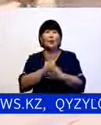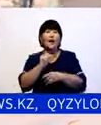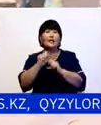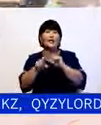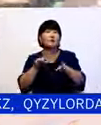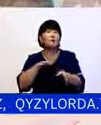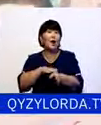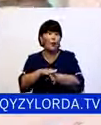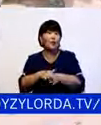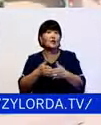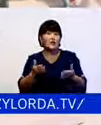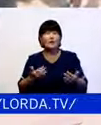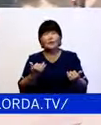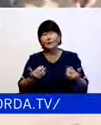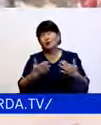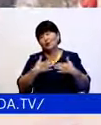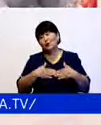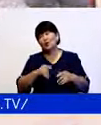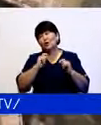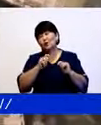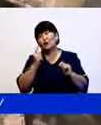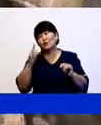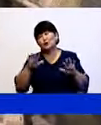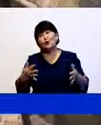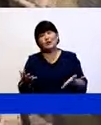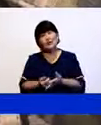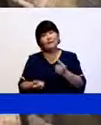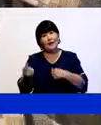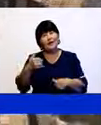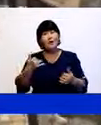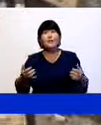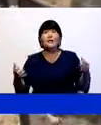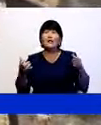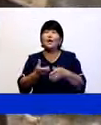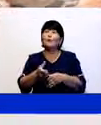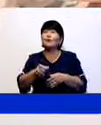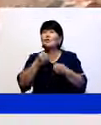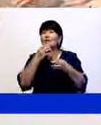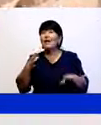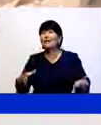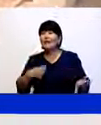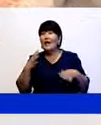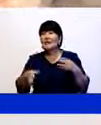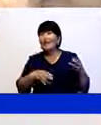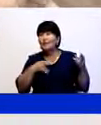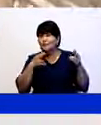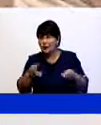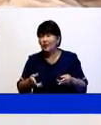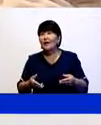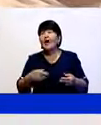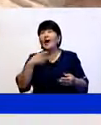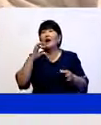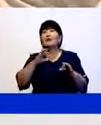орындап, міне бүгін Құдайға шүкір жүлделі бірінші орынмен оралып отырмыз. Биылғы командалар өте жақсы жиналып келген. Атап